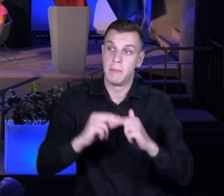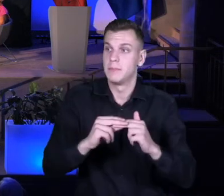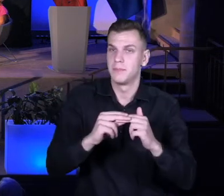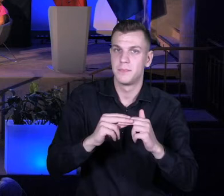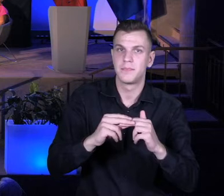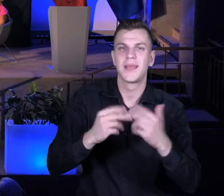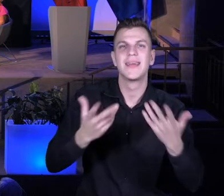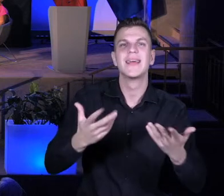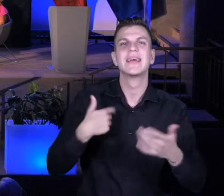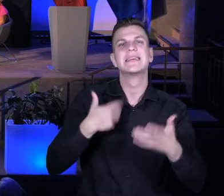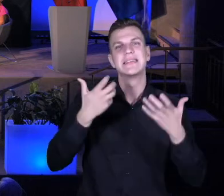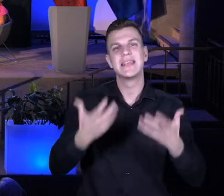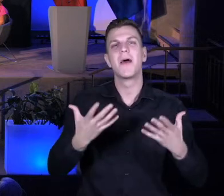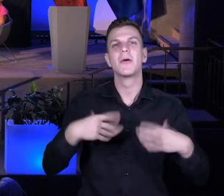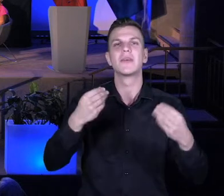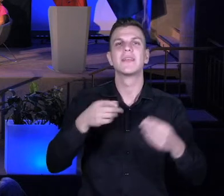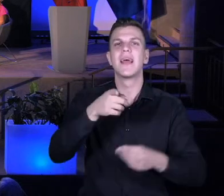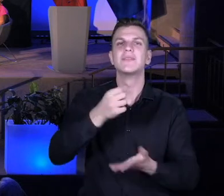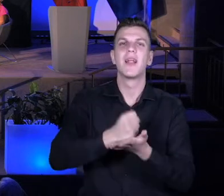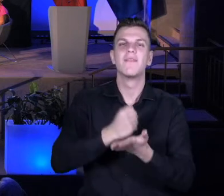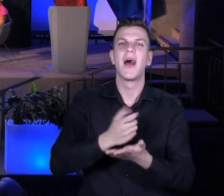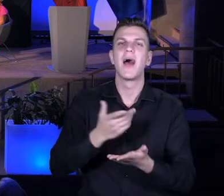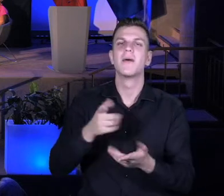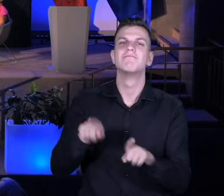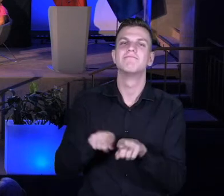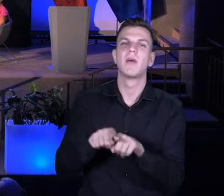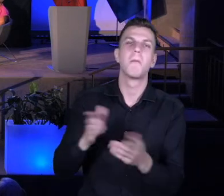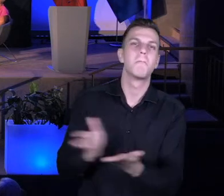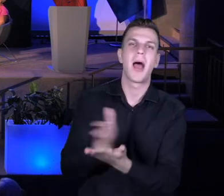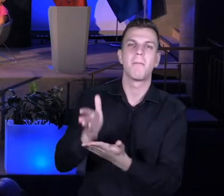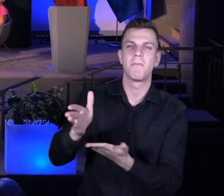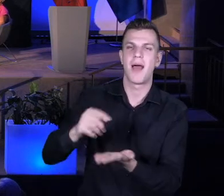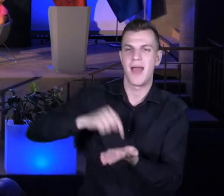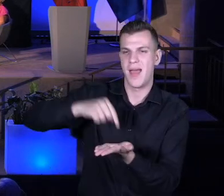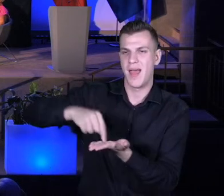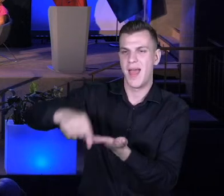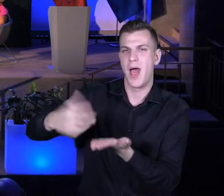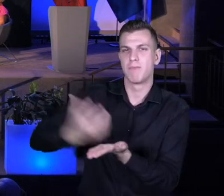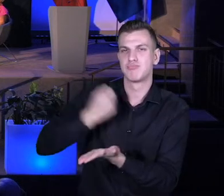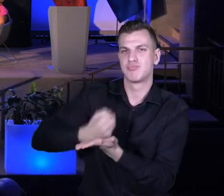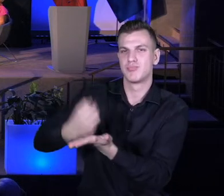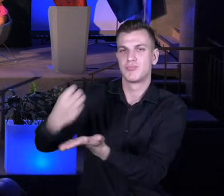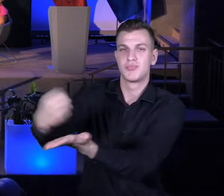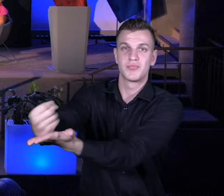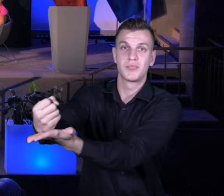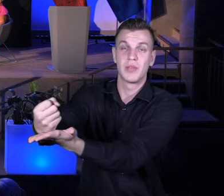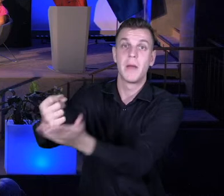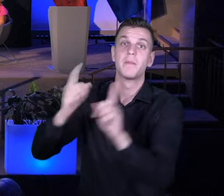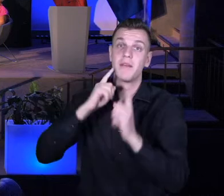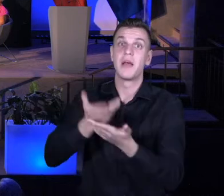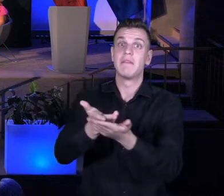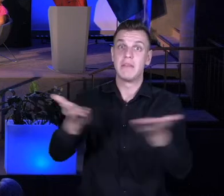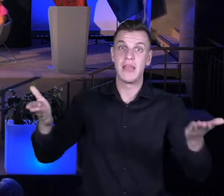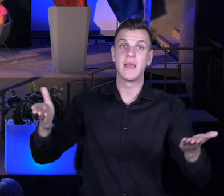chciałam zacząć od tego, zatrzymajmy się na tym słowie mapowanie, bo to jest takie słowo, które wcześniej nie padło i Państwo, którzy to robili, oczywiście wiecie, o co chodzi,